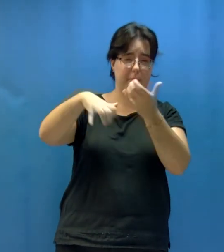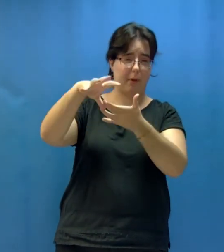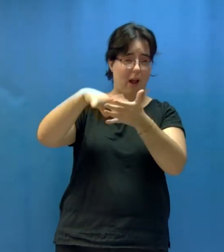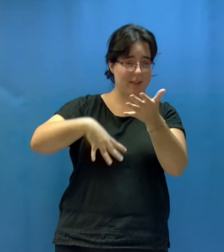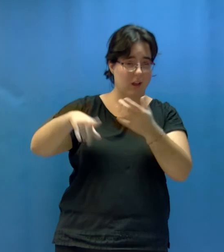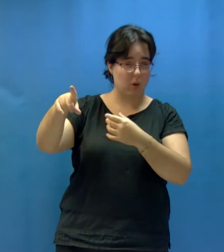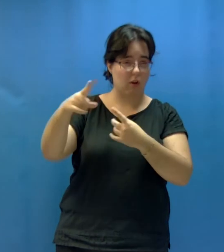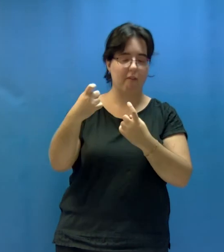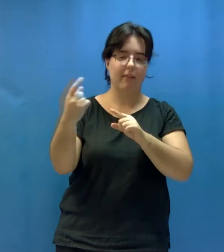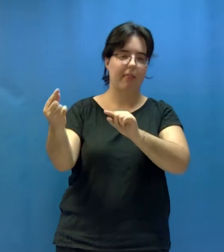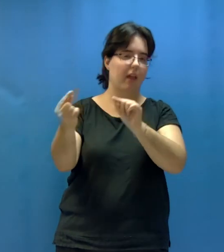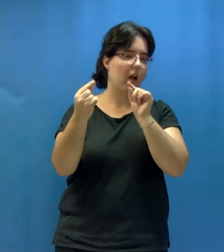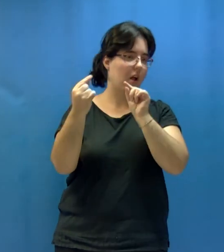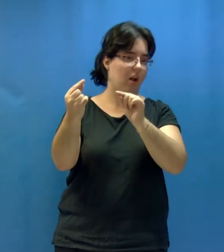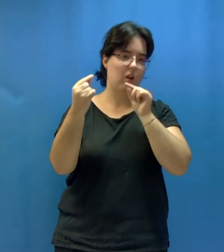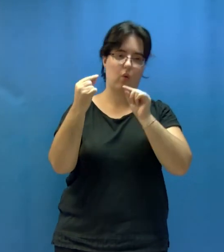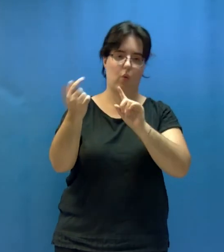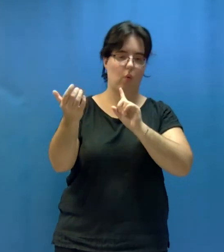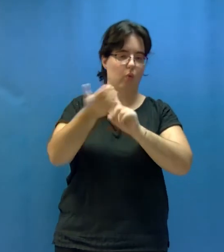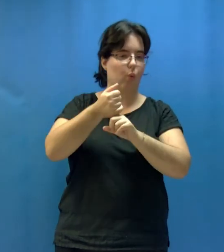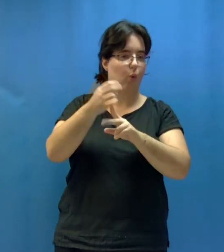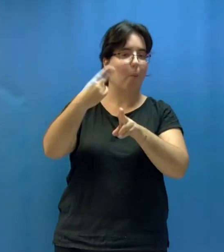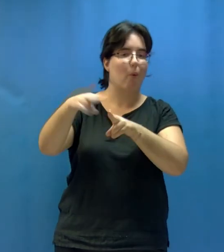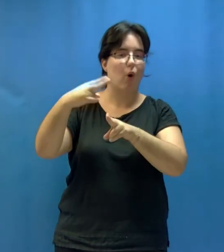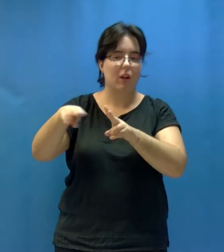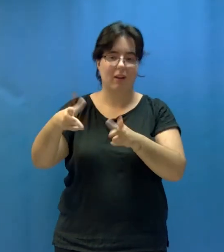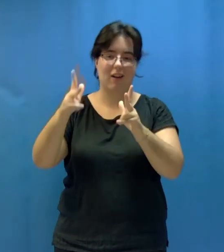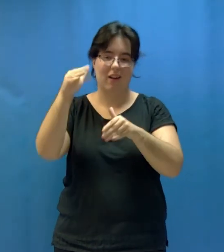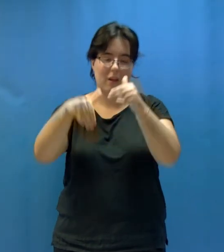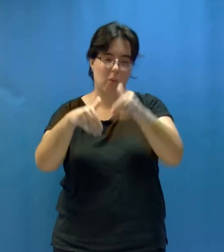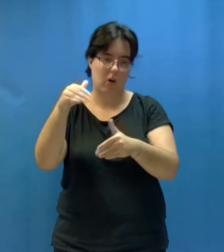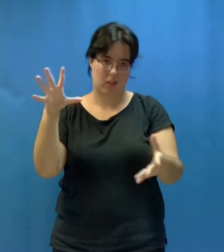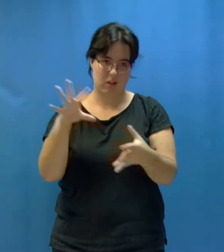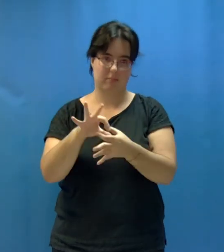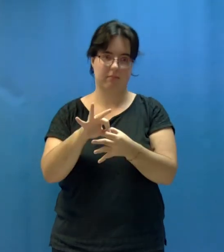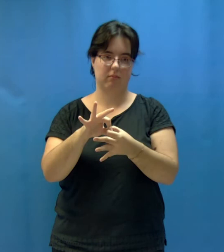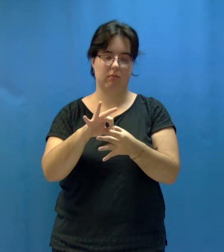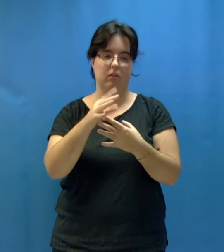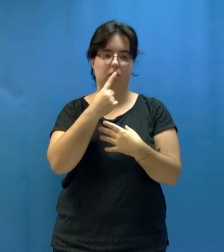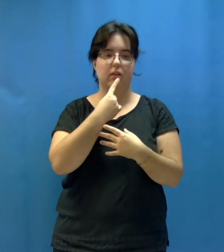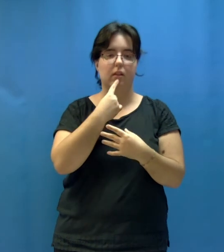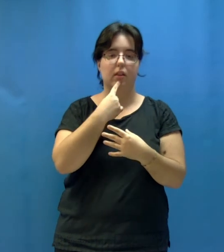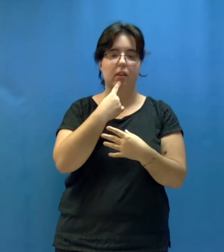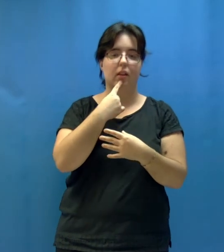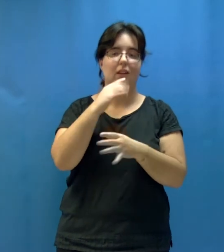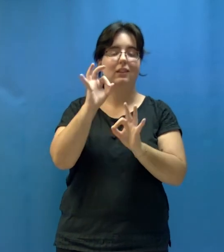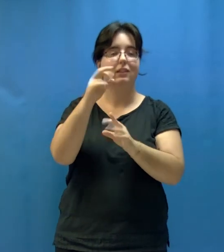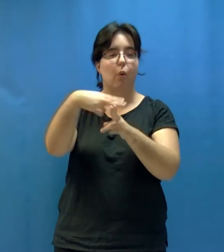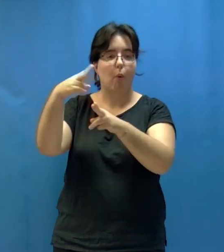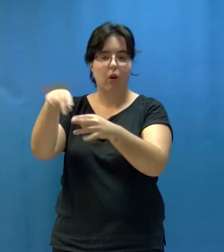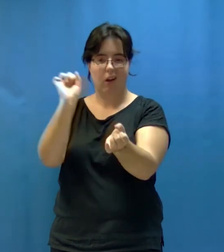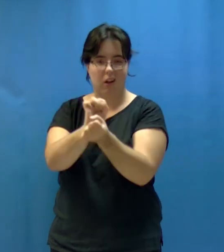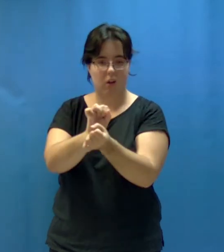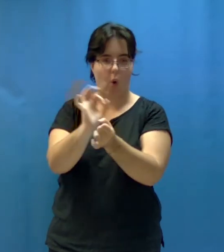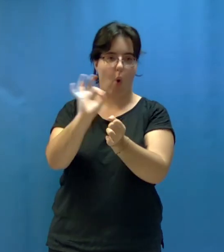requeria diàleg i solucions polítiques democràtiques. Vam dir que la detenció de càrrecs públics catalans, la prohibició